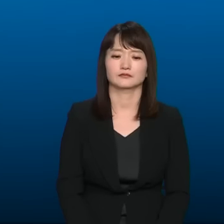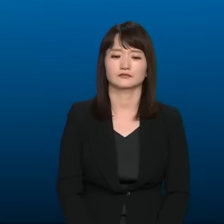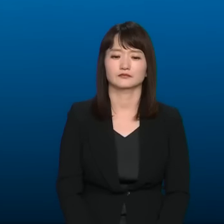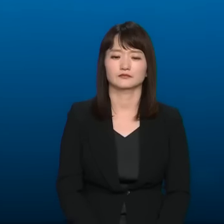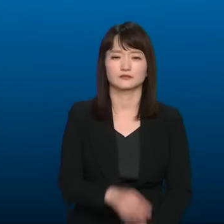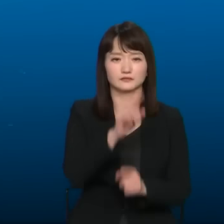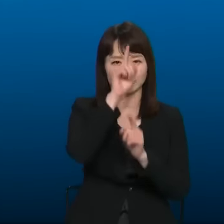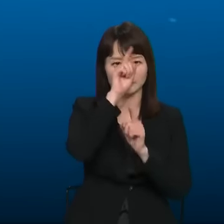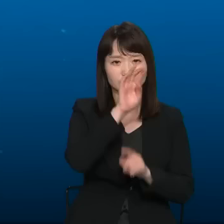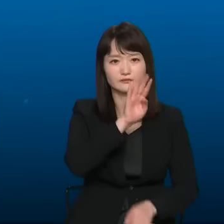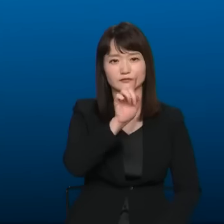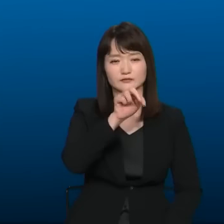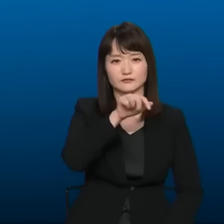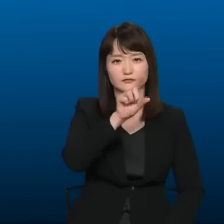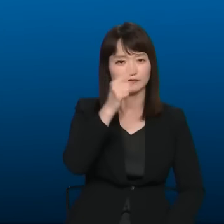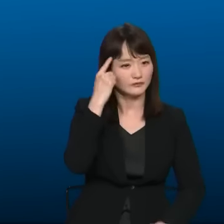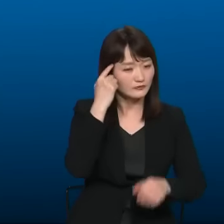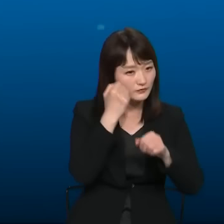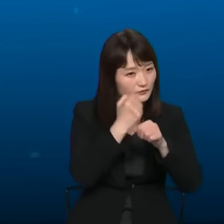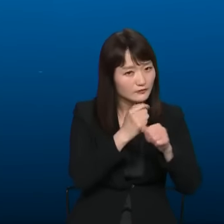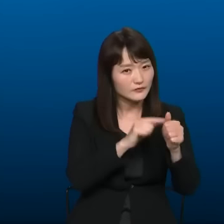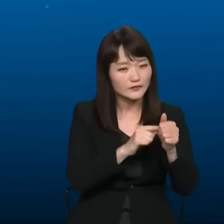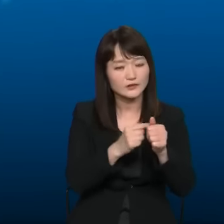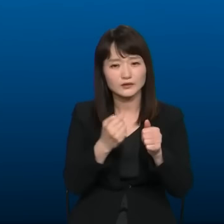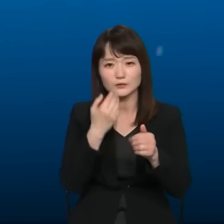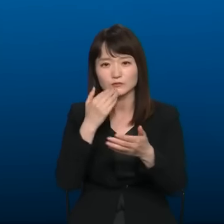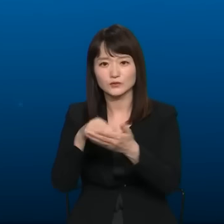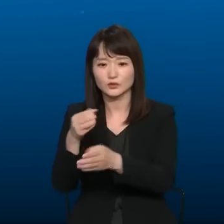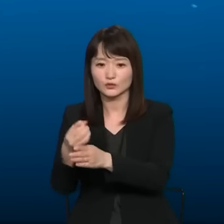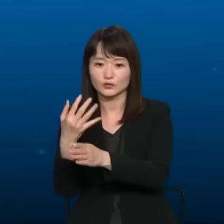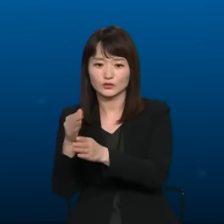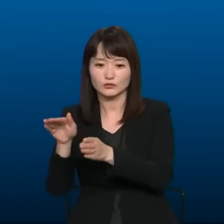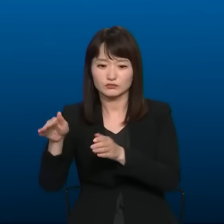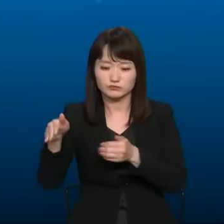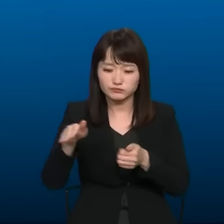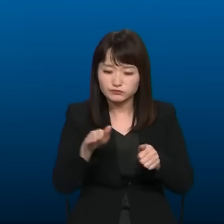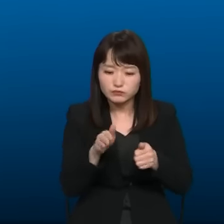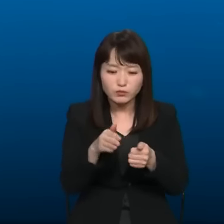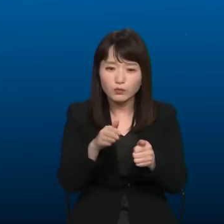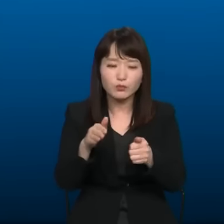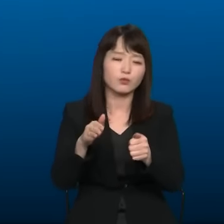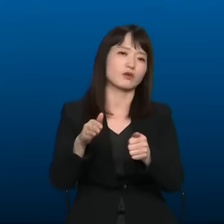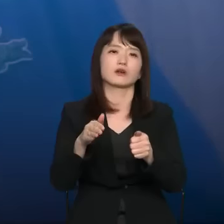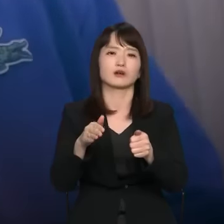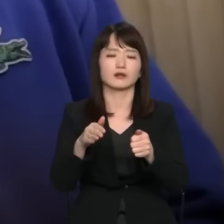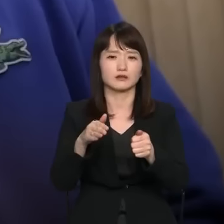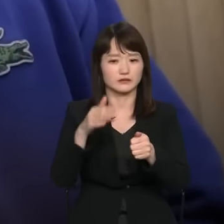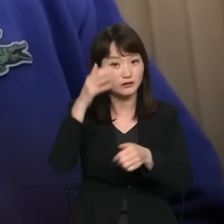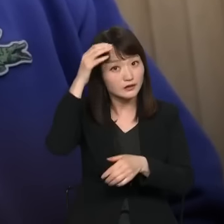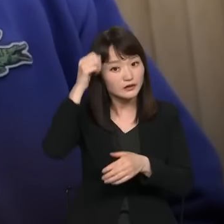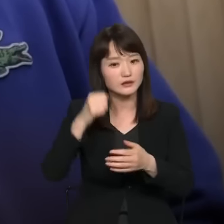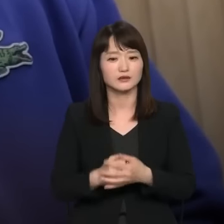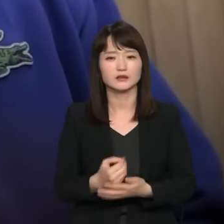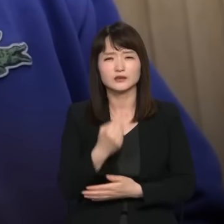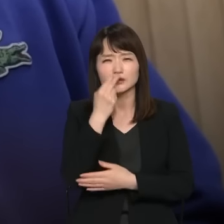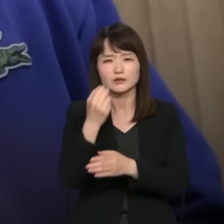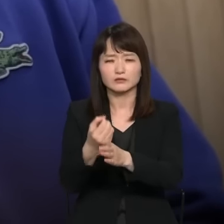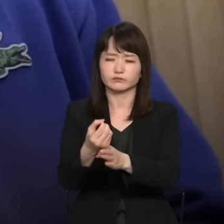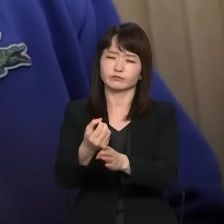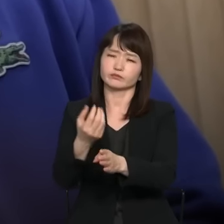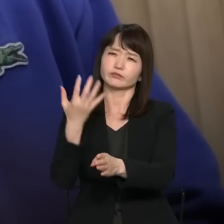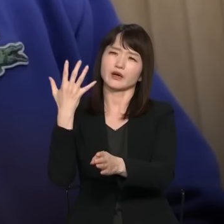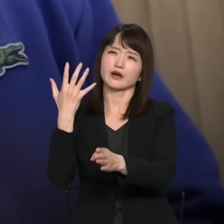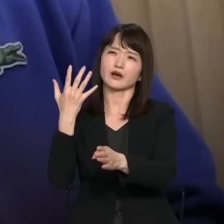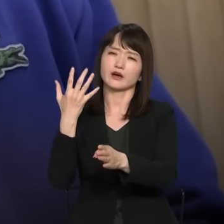이범석 연구원은 고래를 만난 순간을 잊지 못합니다. 그 숨소리가 너무 웅장한 거예요. 날갯짓을 하면서 하늘을 나는